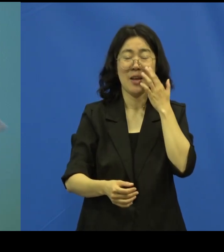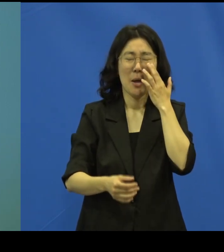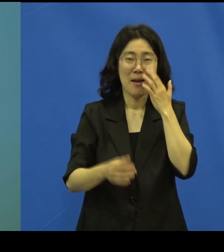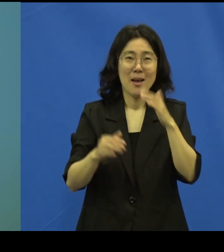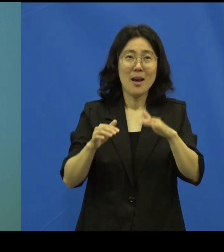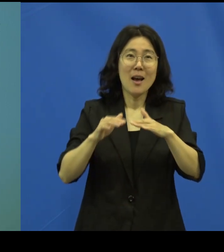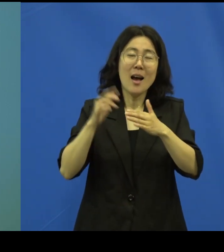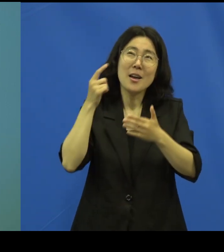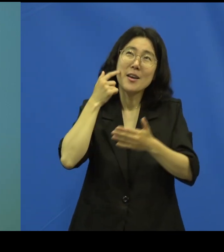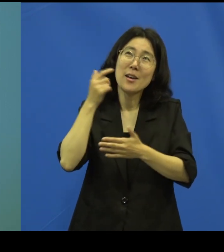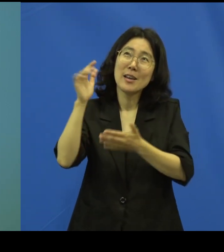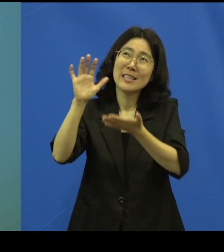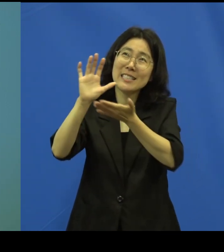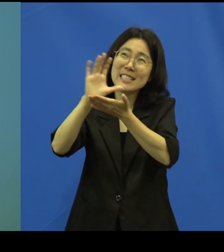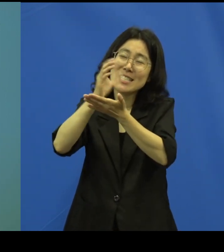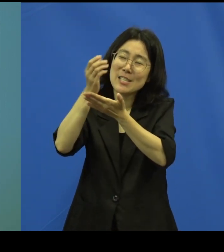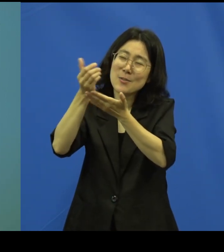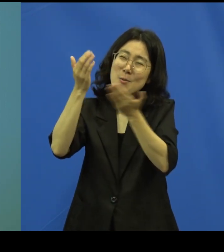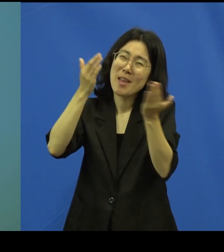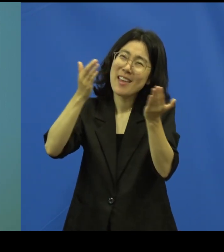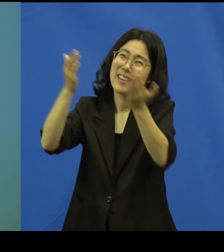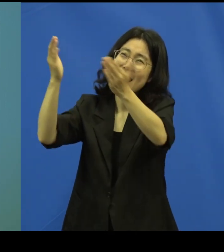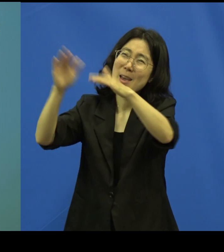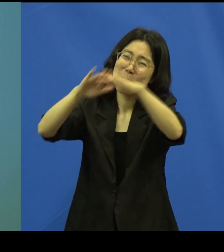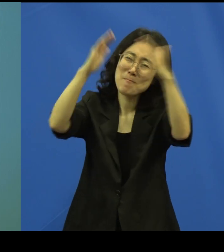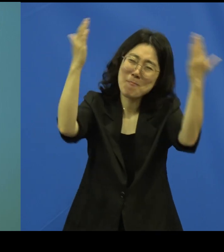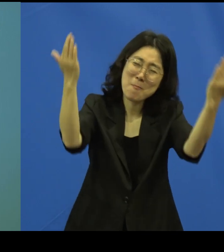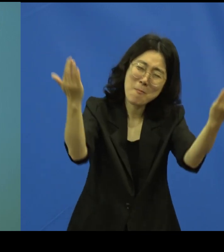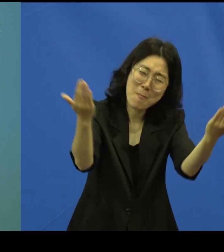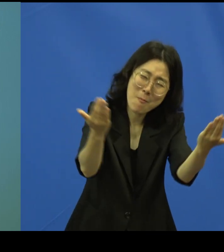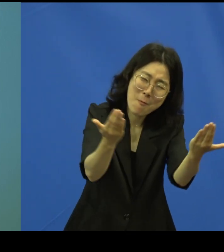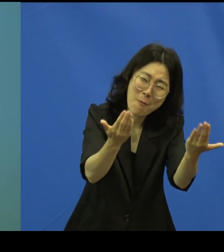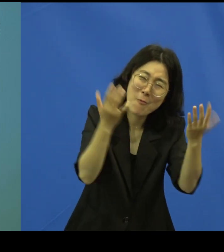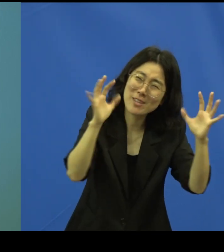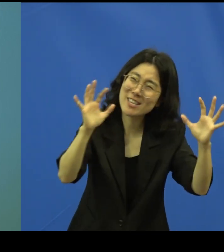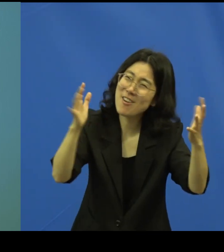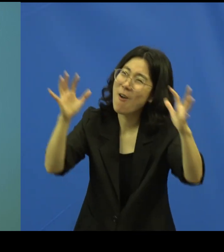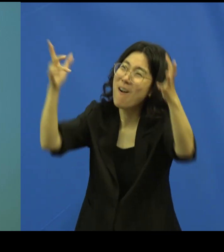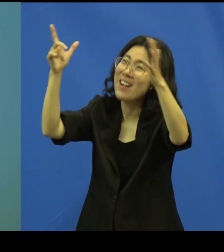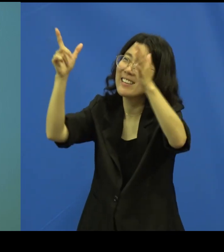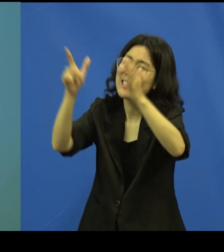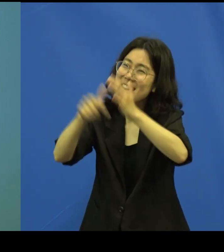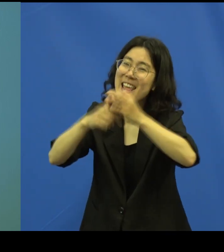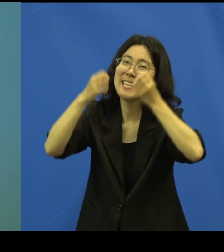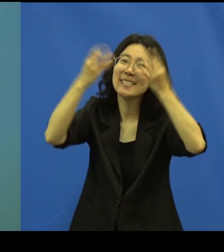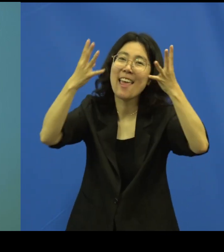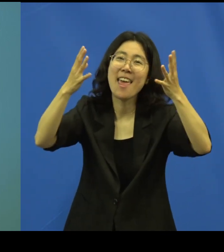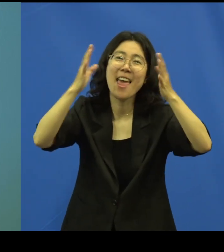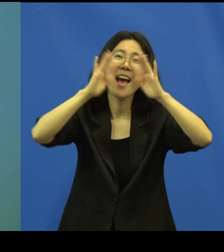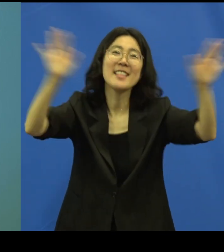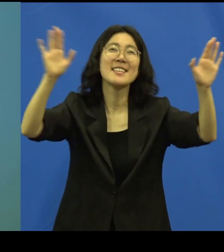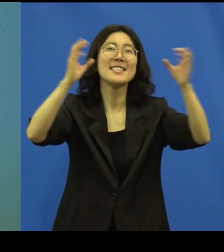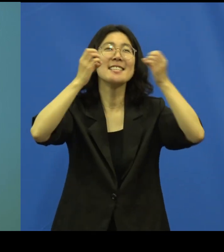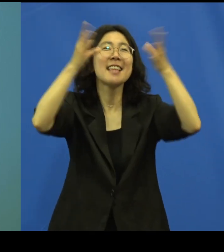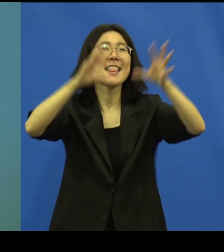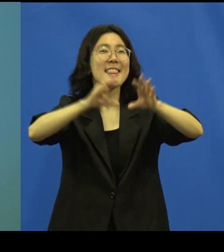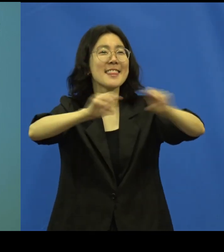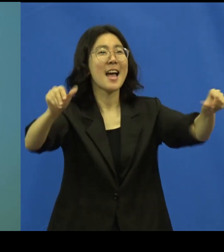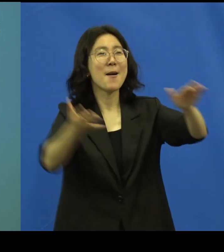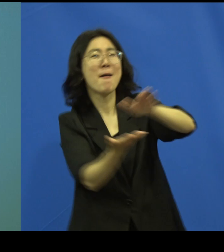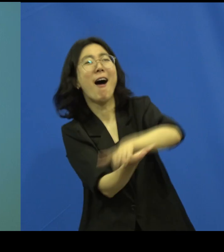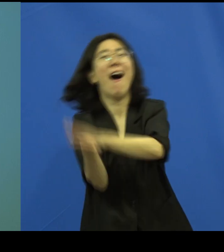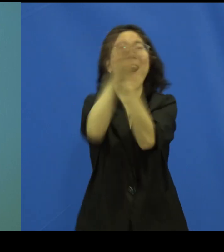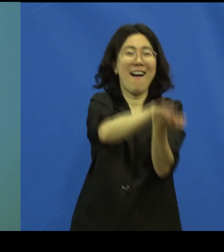모든 피조물이 올려드릴 때 그 땅이 새 하늘과 새 땅이 되는 것입니다. 자, 이 일들이